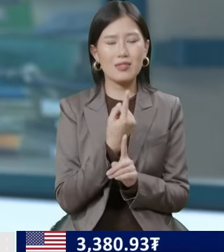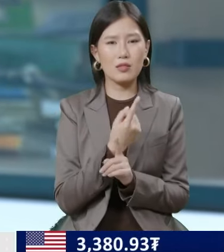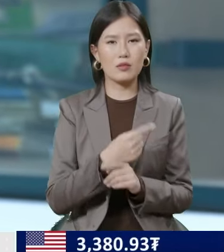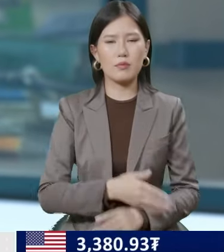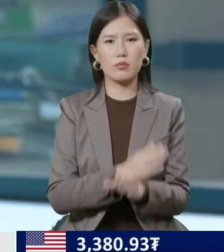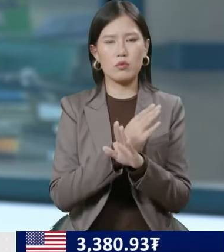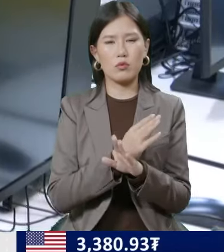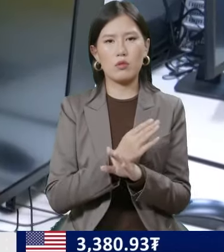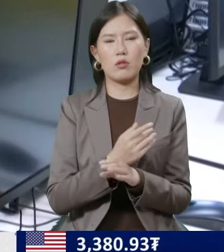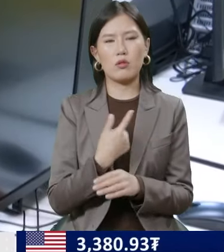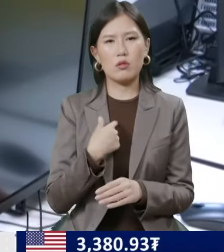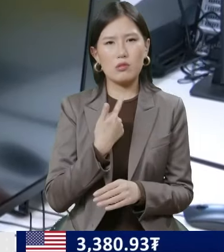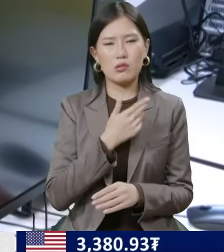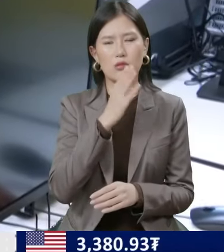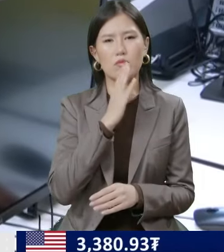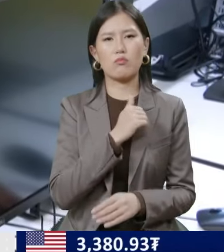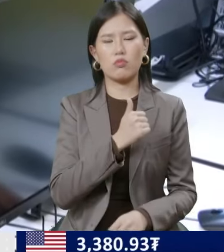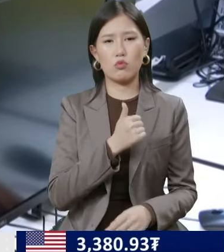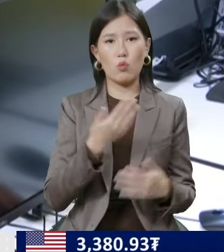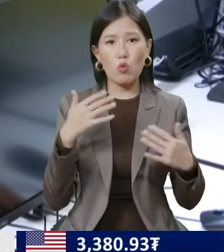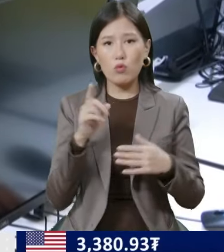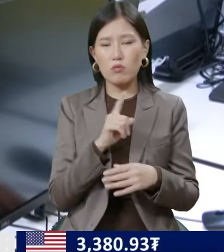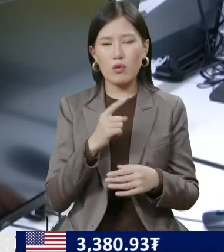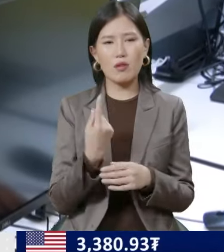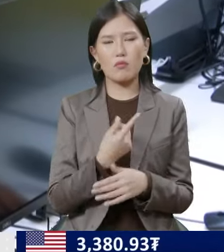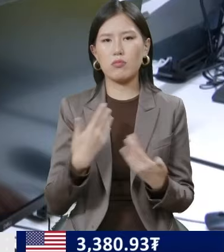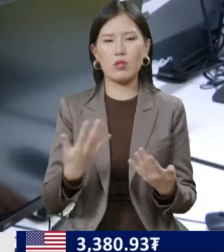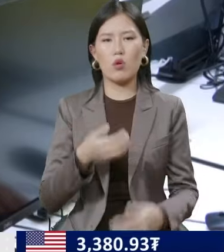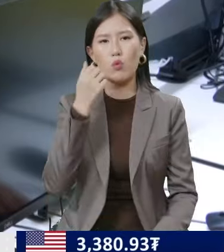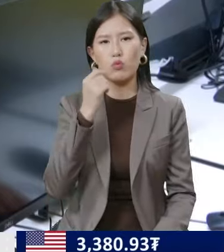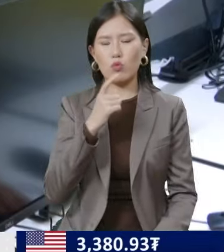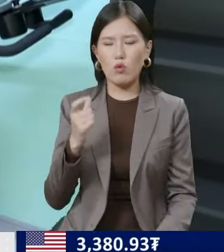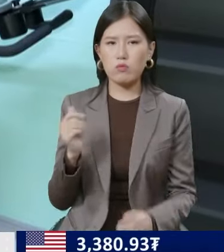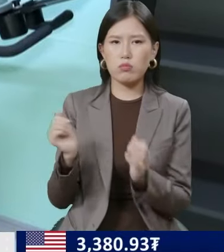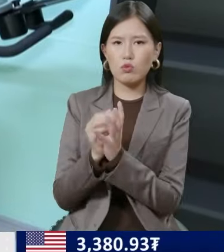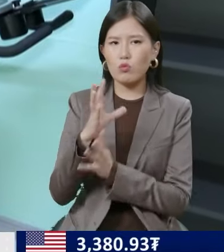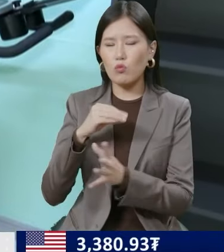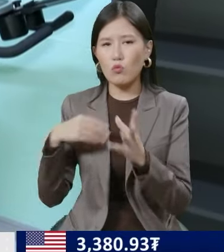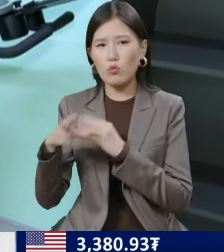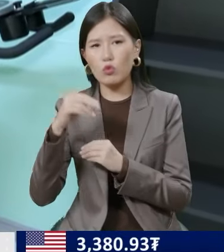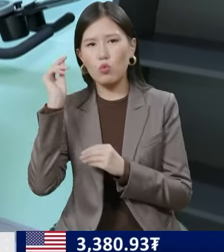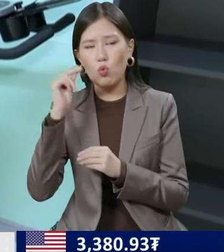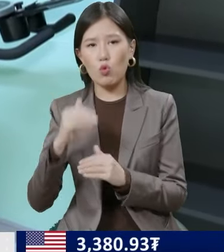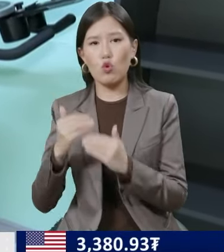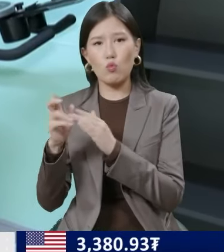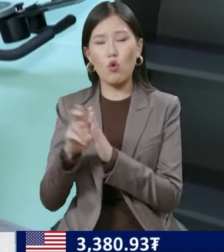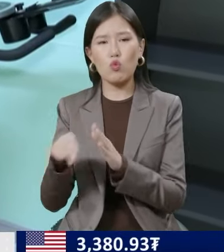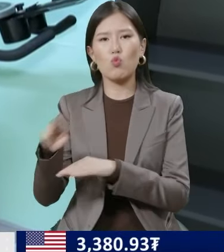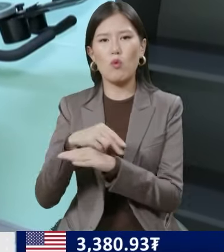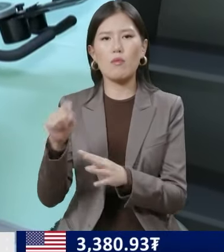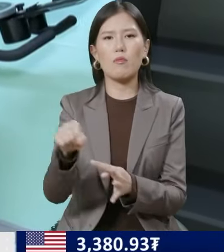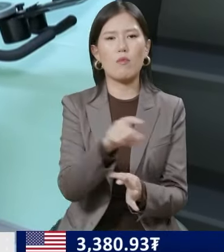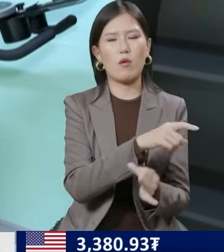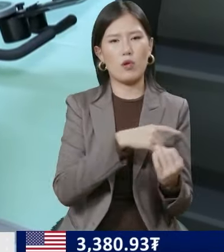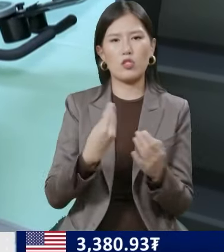гэдэг юмнаас нэгдүгт гарч байгаа. Ахмадууд бие биенээсээ суралцаж хөгжих боломжтой газрууд дүүрэг болгонд байдаг. Үүний нэг жишээ бол